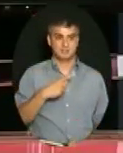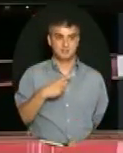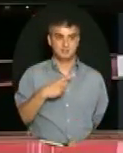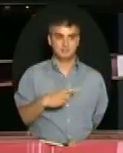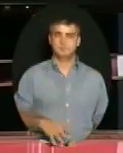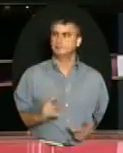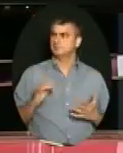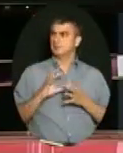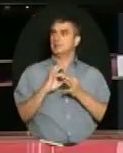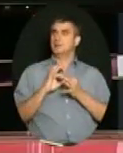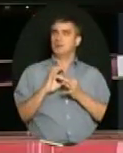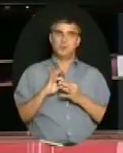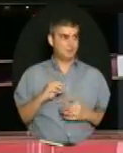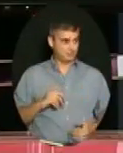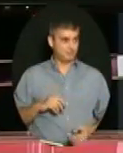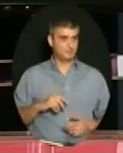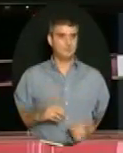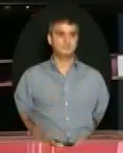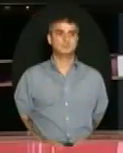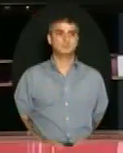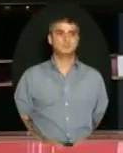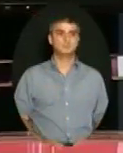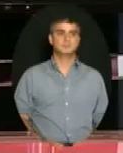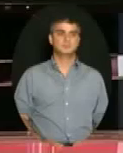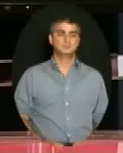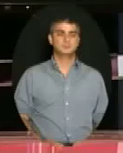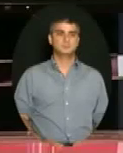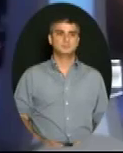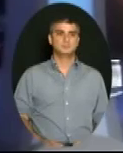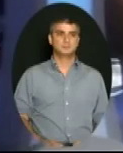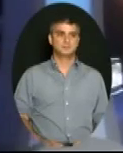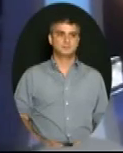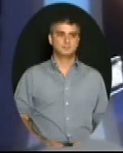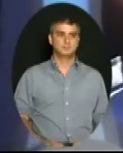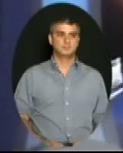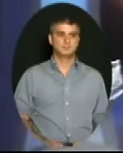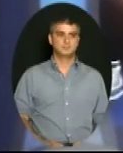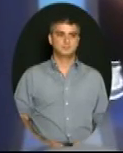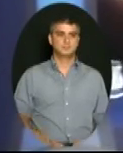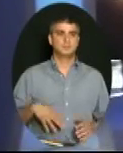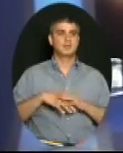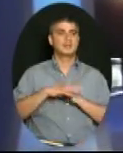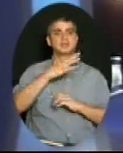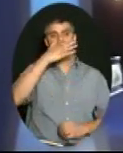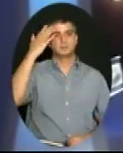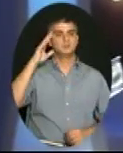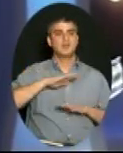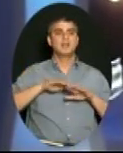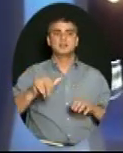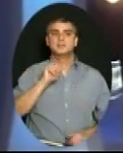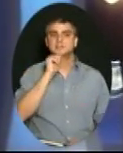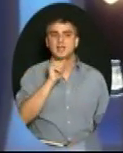איזה חיבור. חיבור, אה? לגמרי. לגמרי. תחת שמש קופחת ועל אדמה